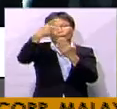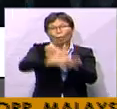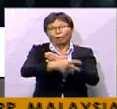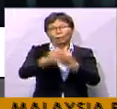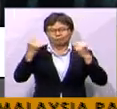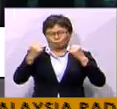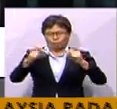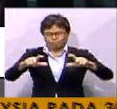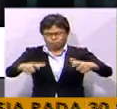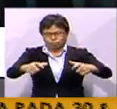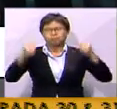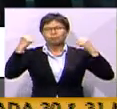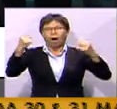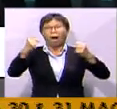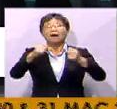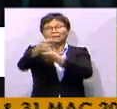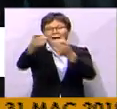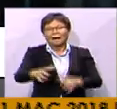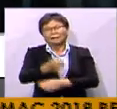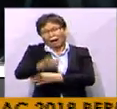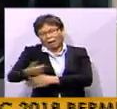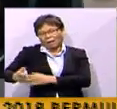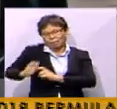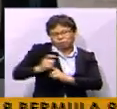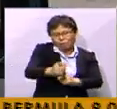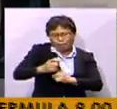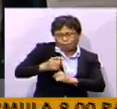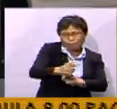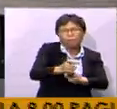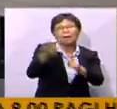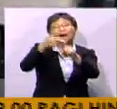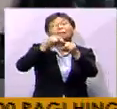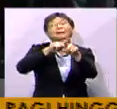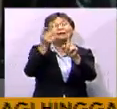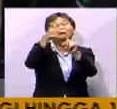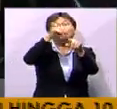organisasi kepada nelayan dan sumbangan peralatan nelayan kepada golongan berkenaan.